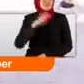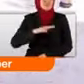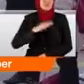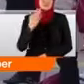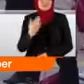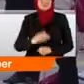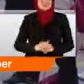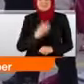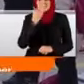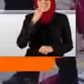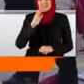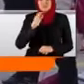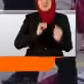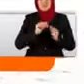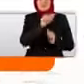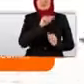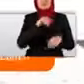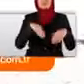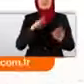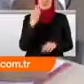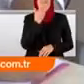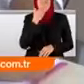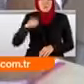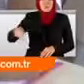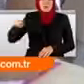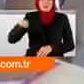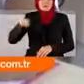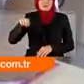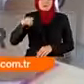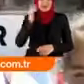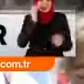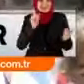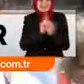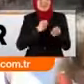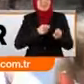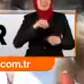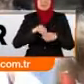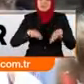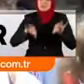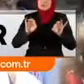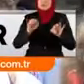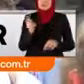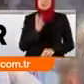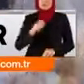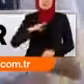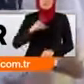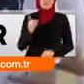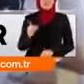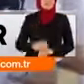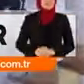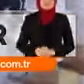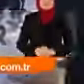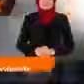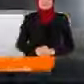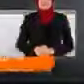yalnız üniversitelerde değil okullarda da yüz yüze eğitim için hazırlıklara hız verildi okulları açmak noktasını bu yararlıdır